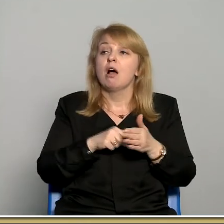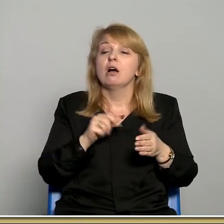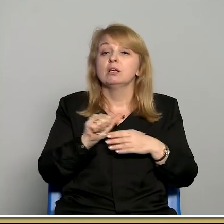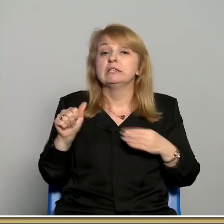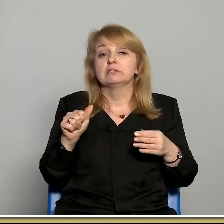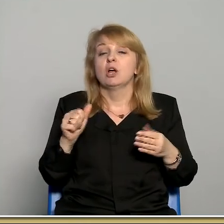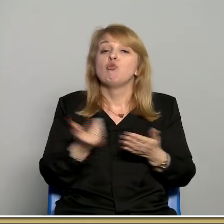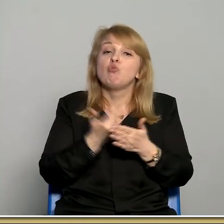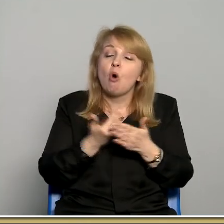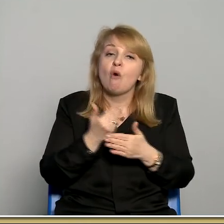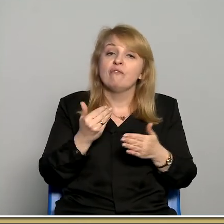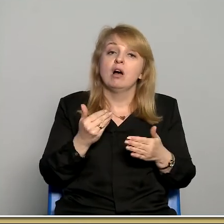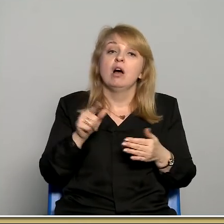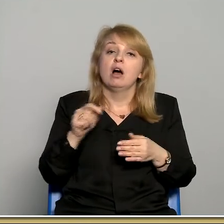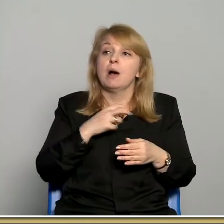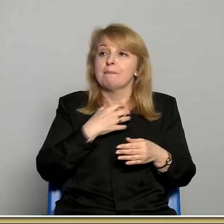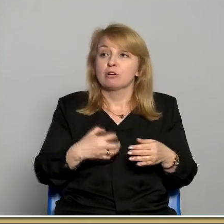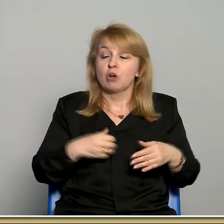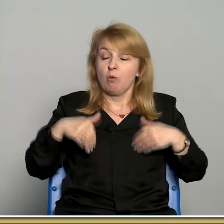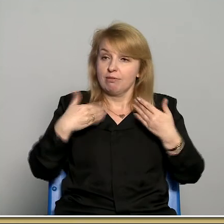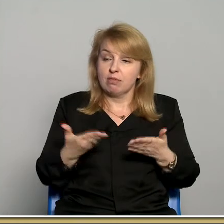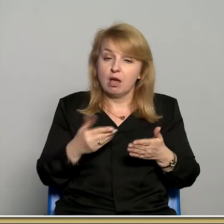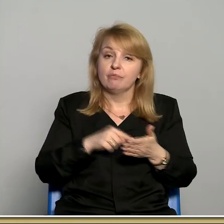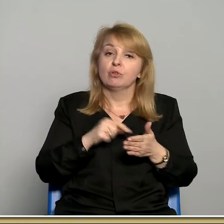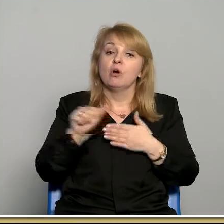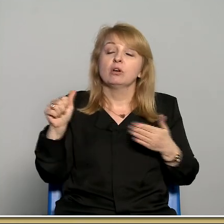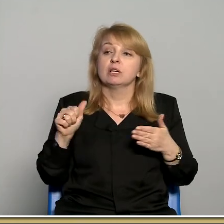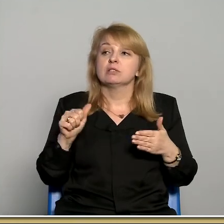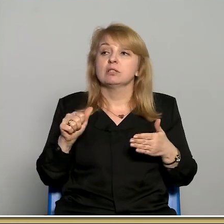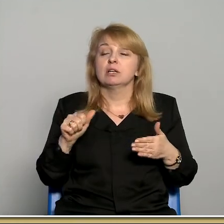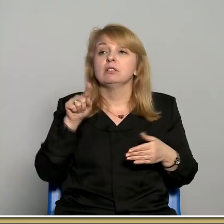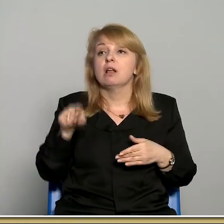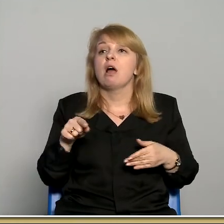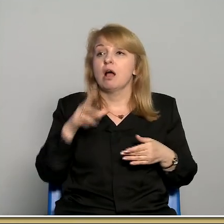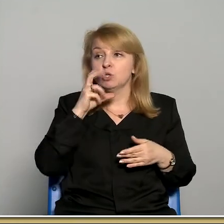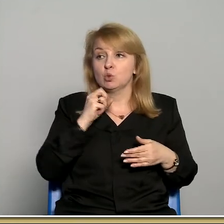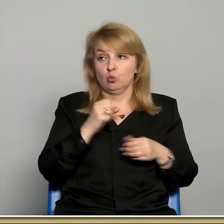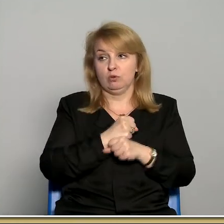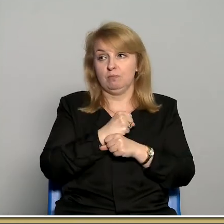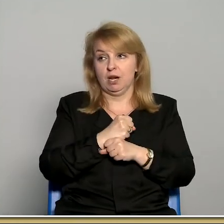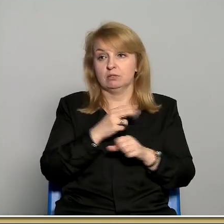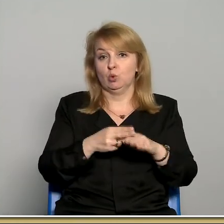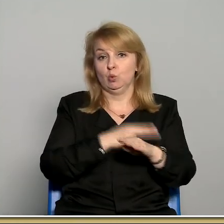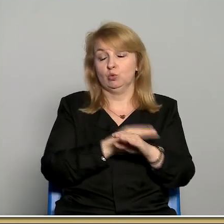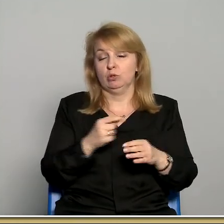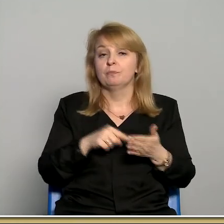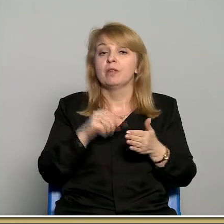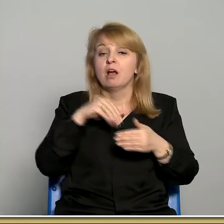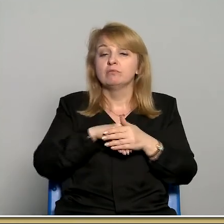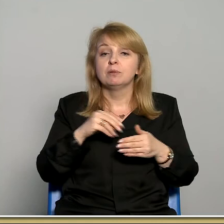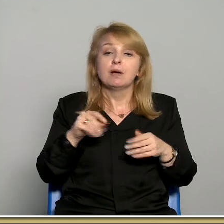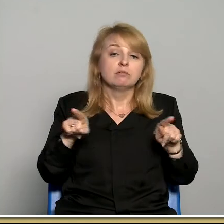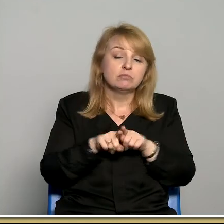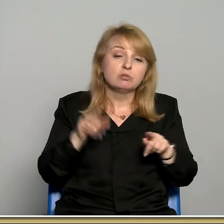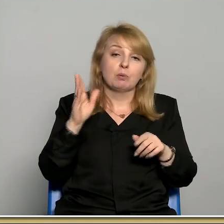nowy instrument marszałka, czyli programy regionalne finansowane z funduszu pracy, programy specjalne powiatowych urzędów pracy, zlecanie